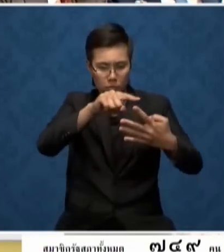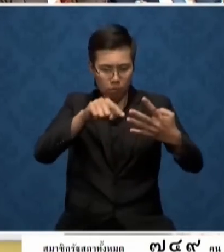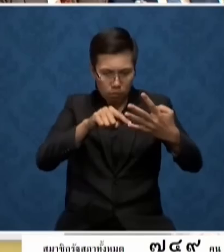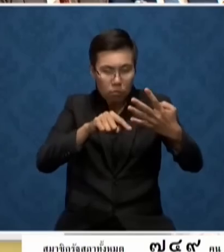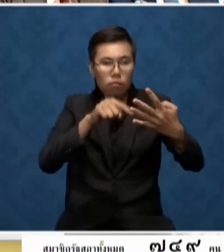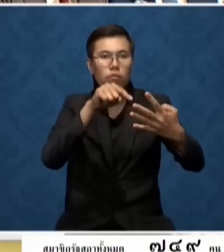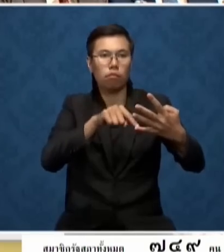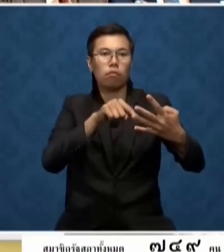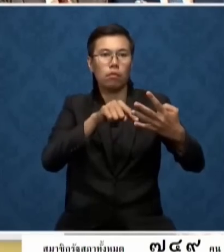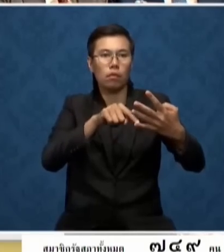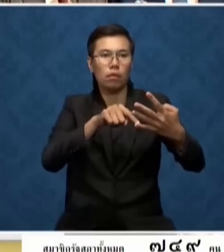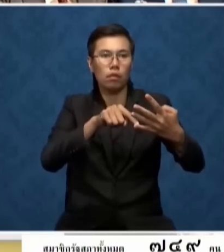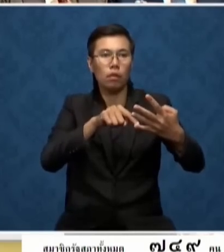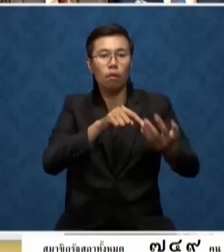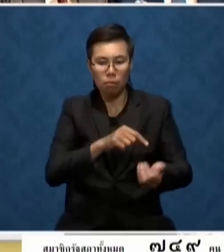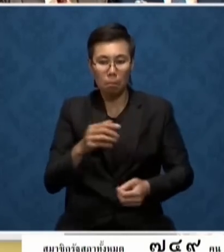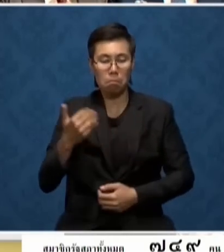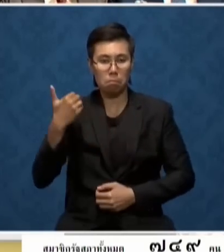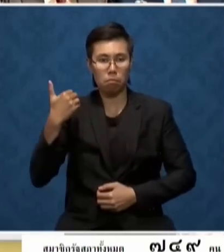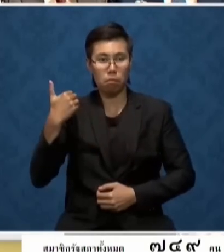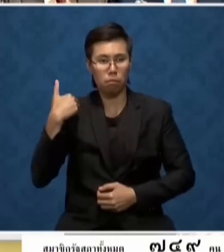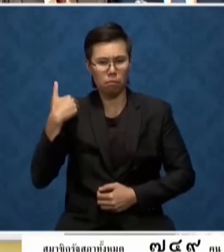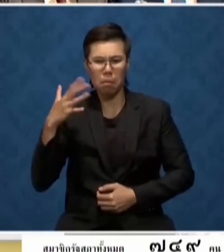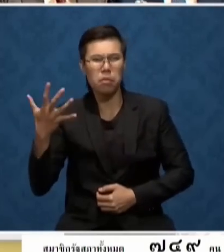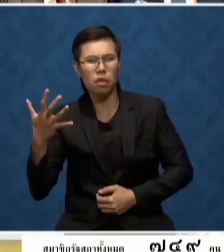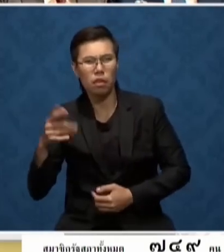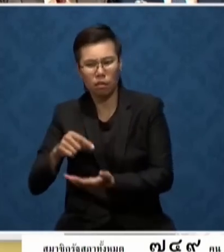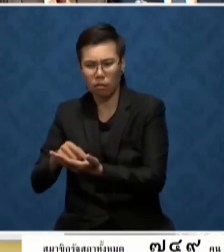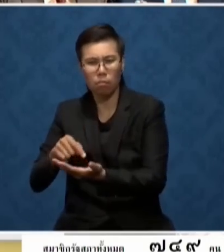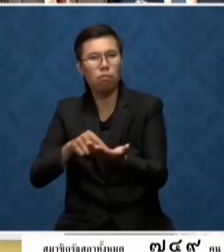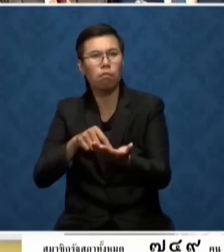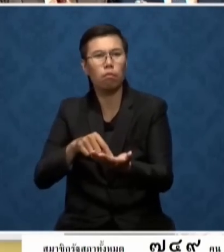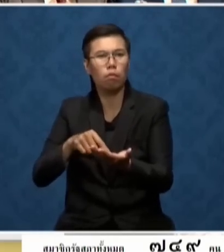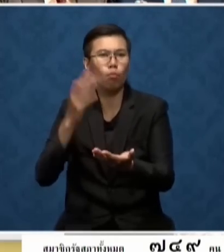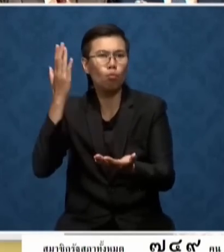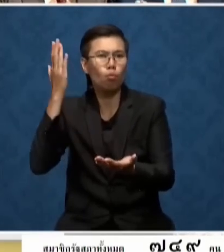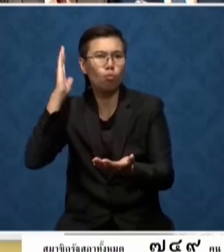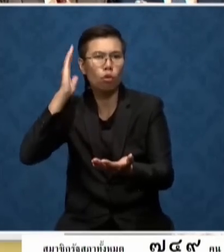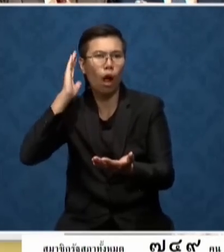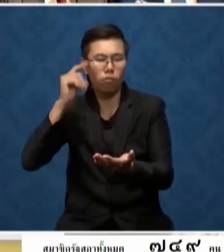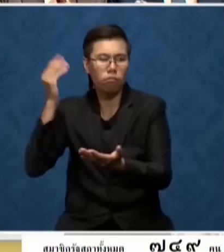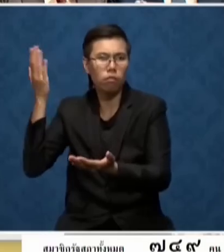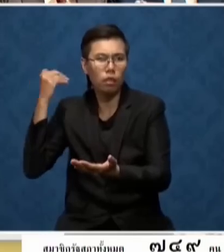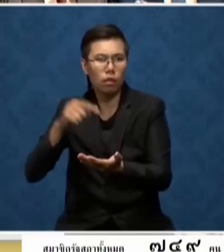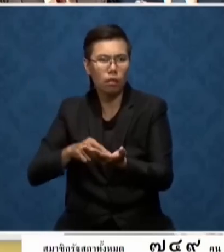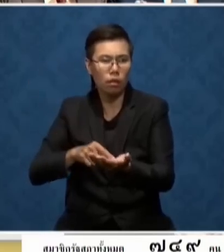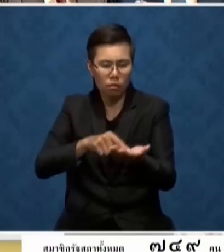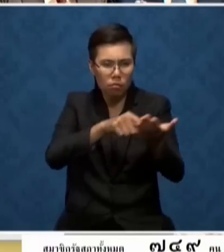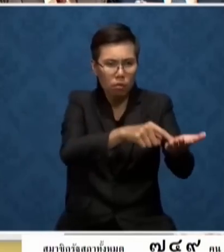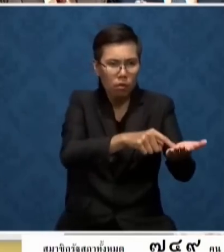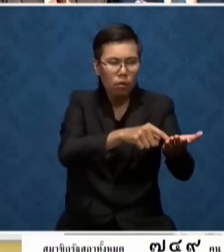เสนออย่างที่ท่านอัครเดชได้ด้วยความเคารพนะครับได้นำเสนอผมชี้ช่องให้ก็ได้นะครับกลไกที่ท่านจะเดินได้เนี่ย